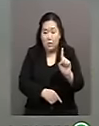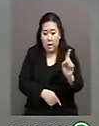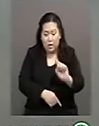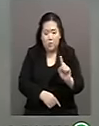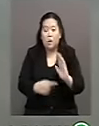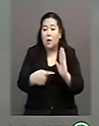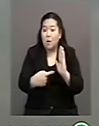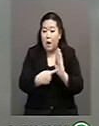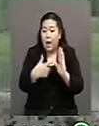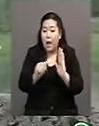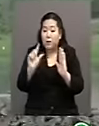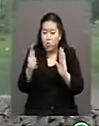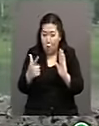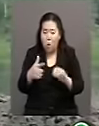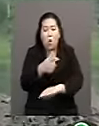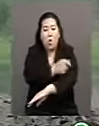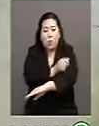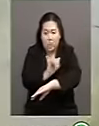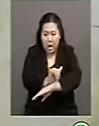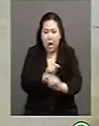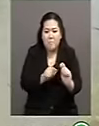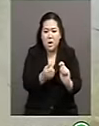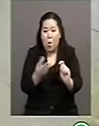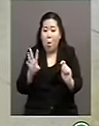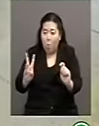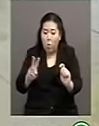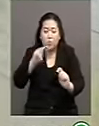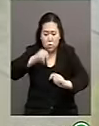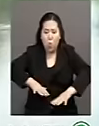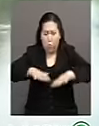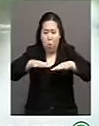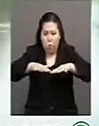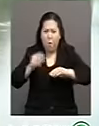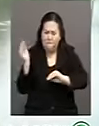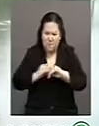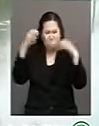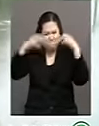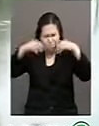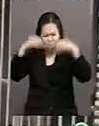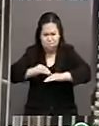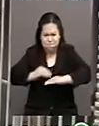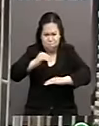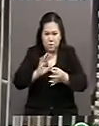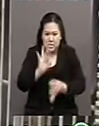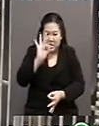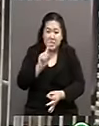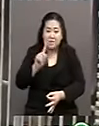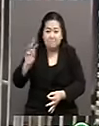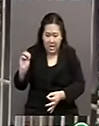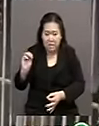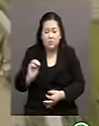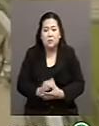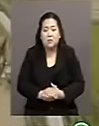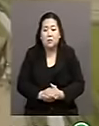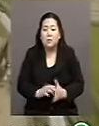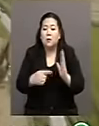และจงหวดอายุทยาเพราว่า 6 อำเภอของอายุทยายงคงมีนำท่วมอยู่และน้ำจะสูงขนมาอีก 1 เมตรในขนาทพ